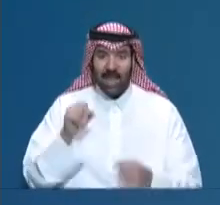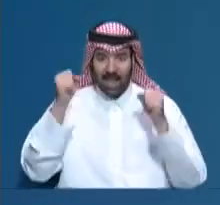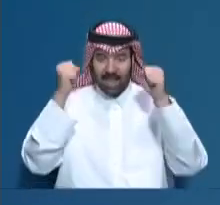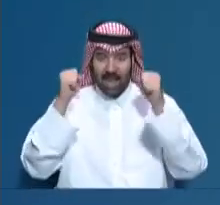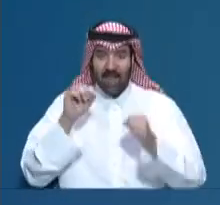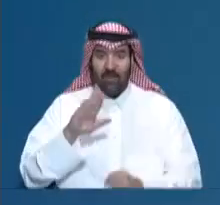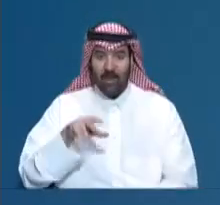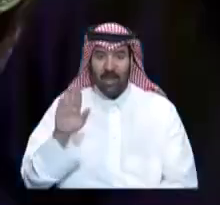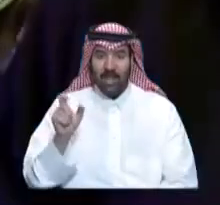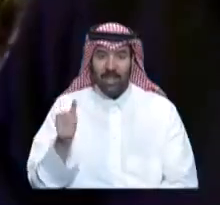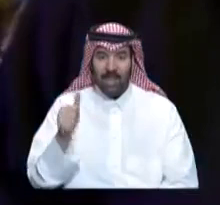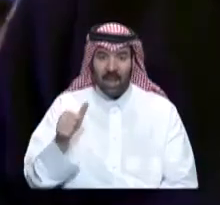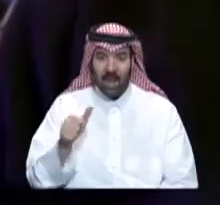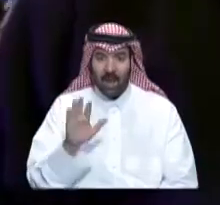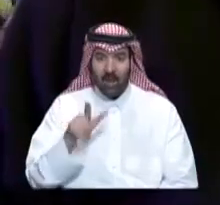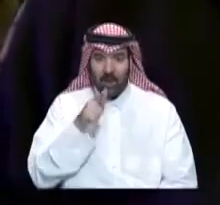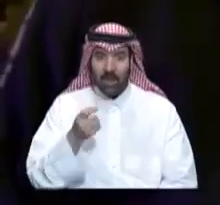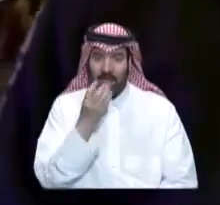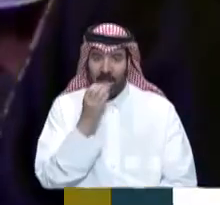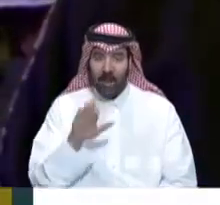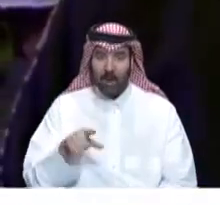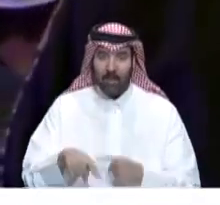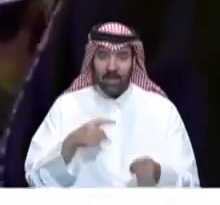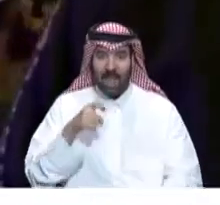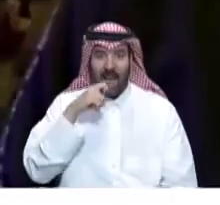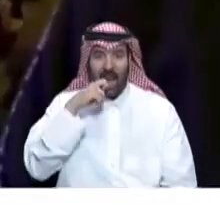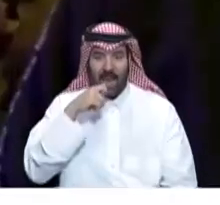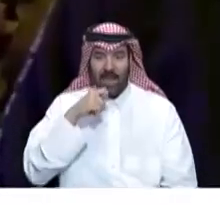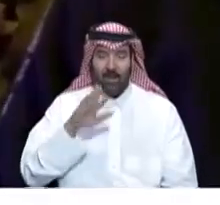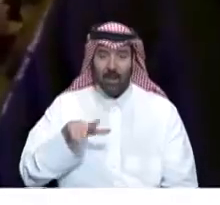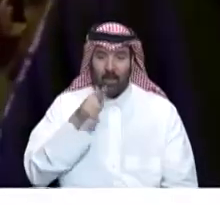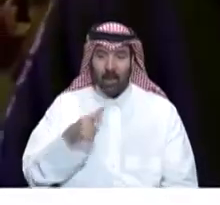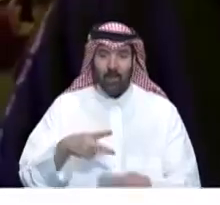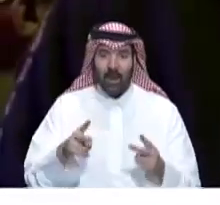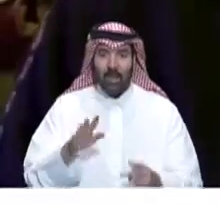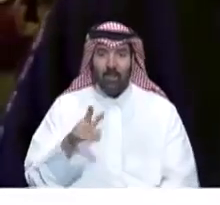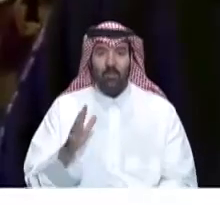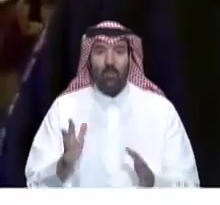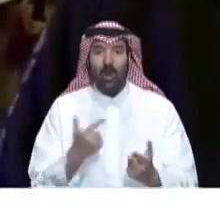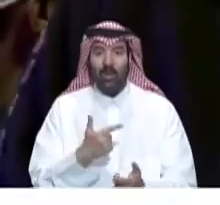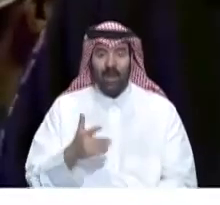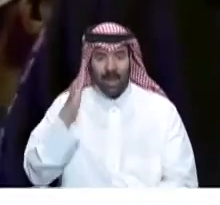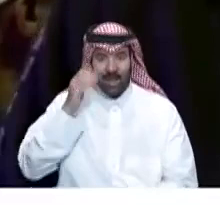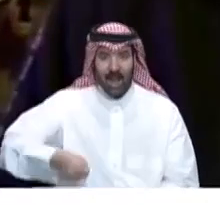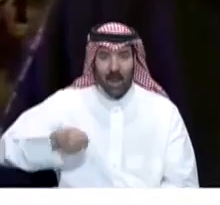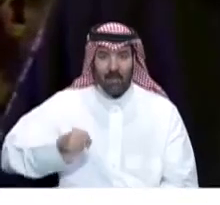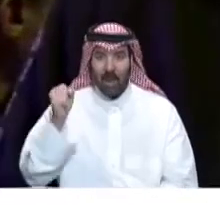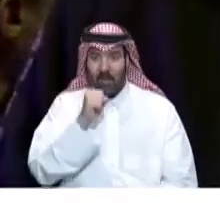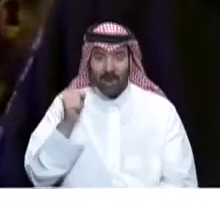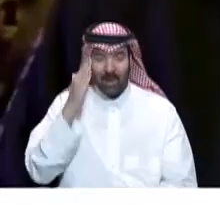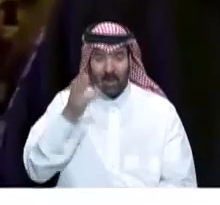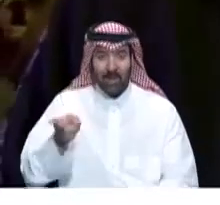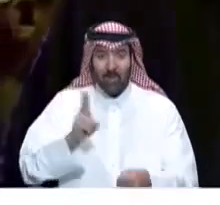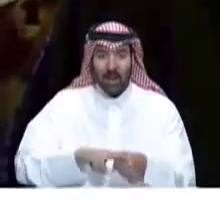الزميلة سناء الزهراني. ونبدأ من حائل مع الزميل عبد العزيز الغرير. عبد العزيز، كل عام وانت بخير، وكل